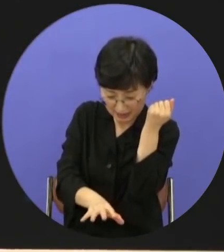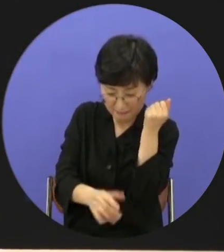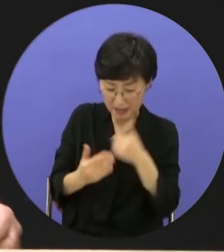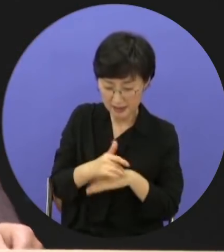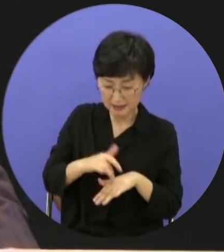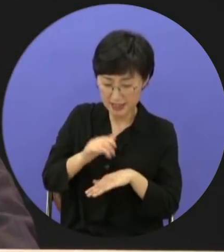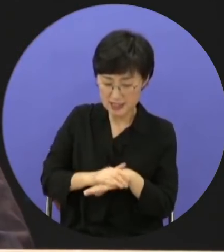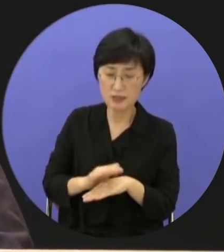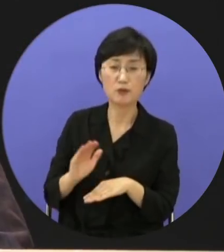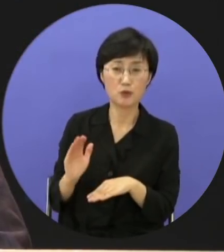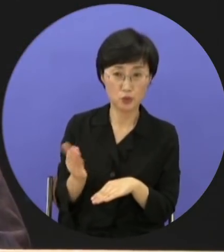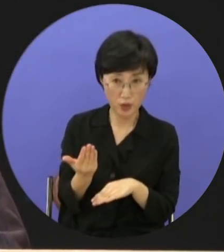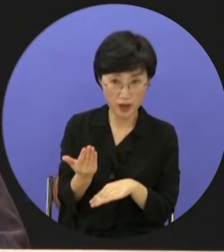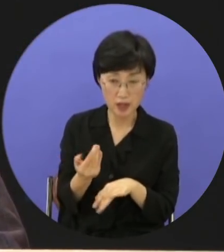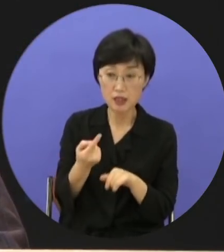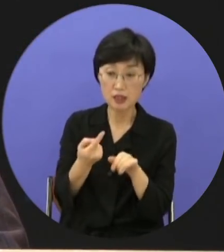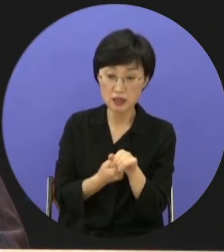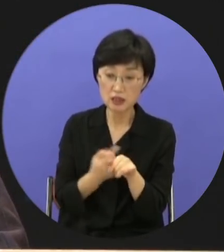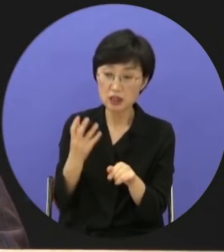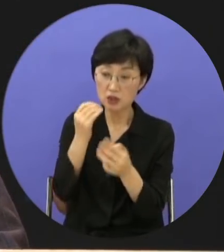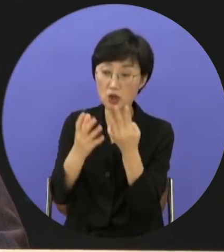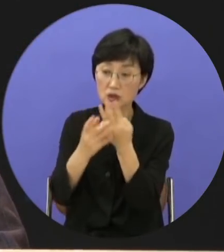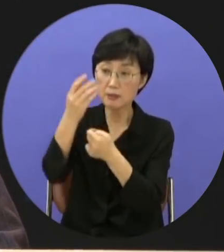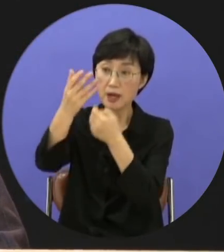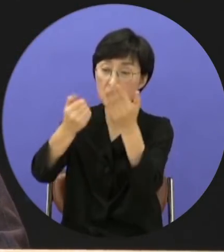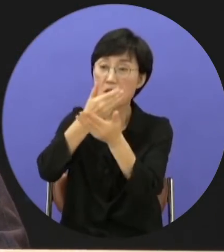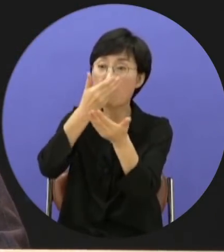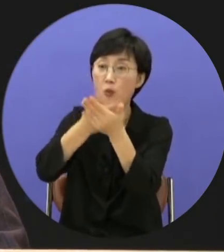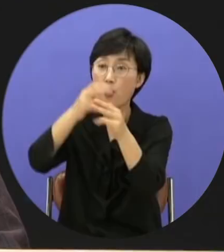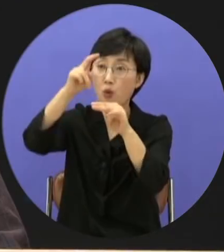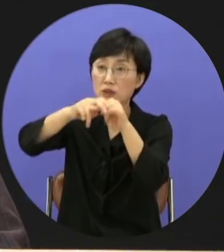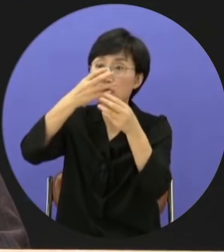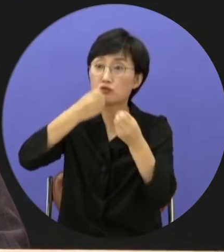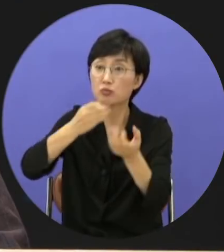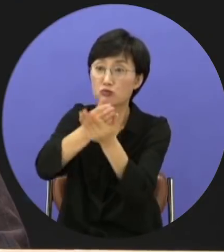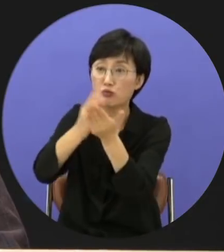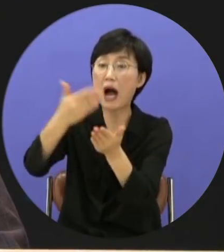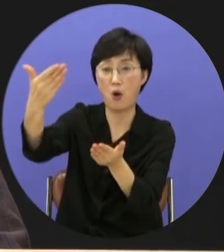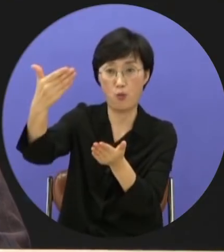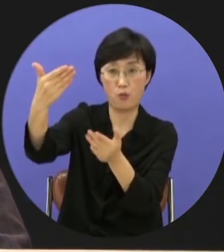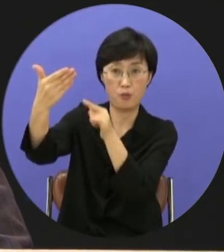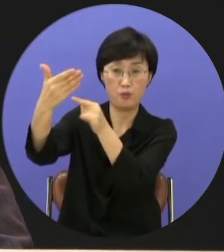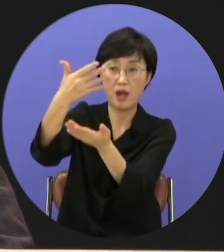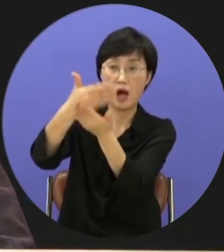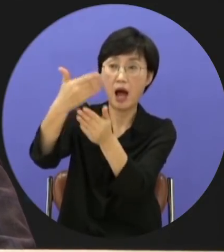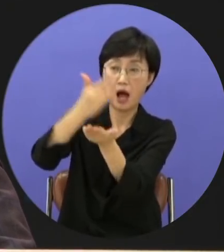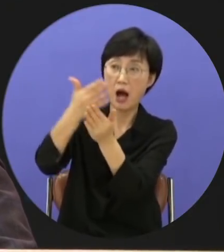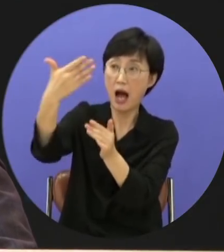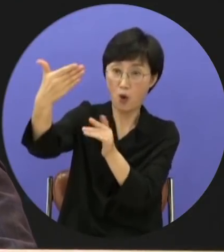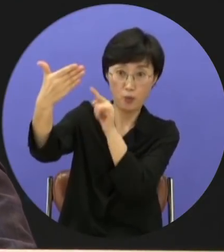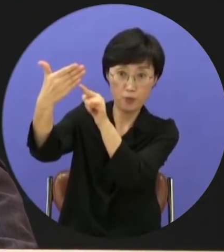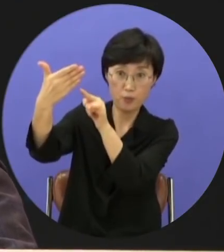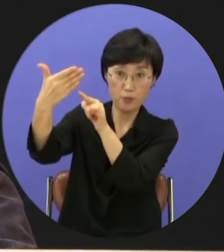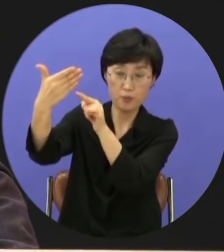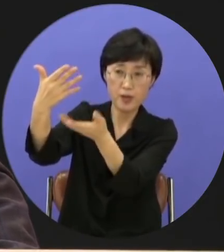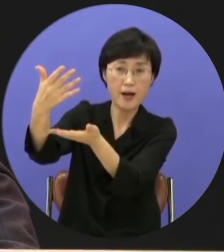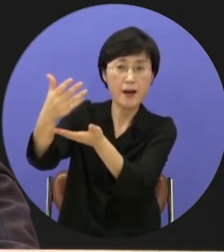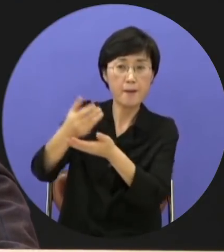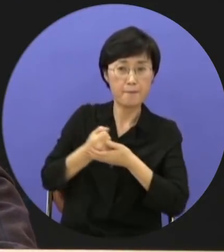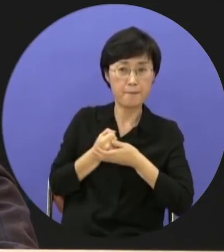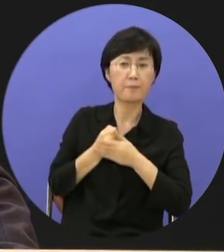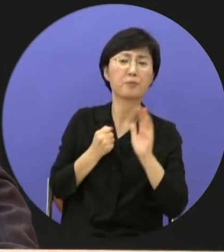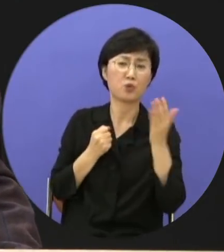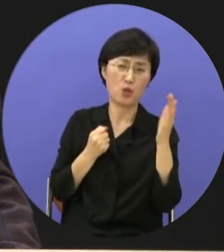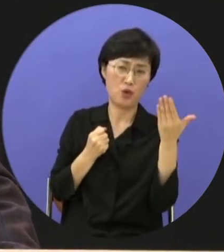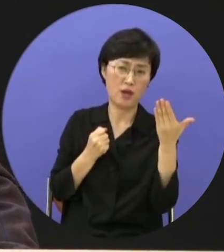through the triune God, the nine blessings of the throne, a power that nobody can strip away from you will become yours. 그때부터 참된 교회,